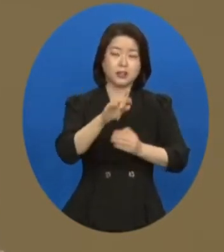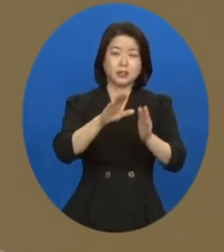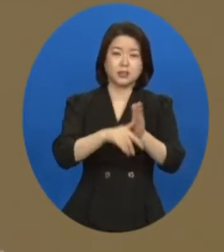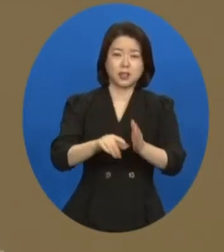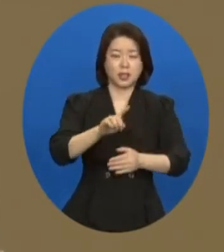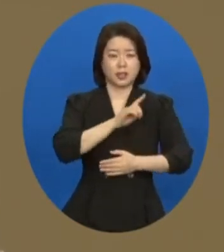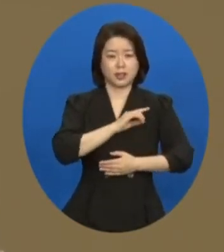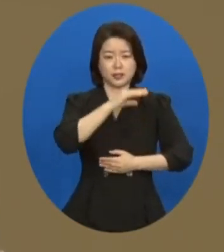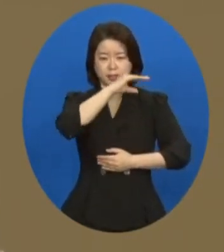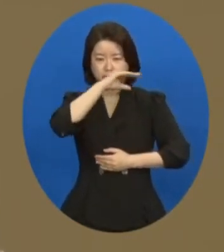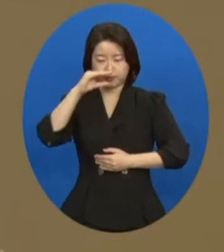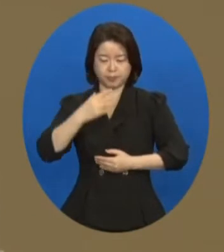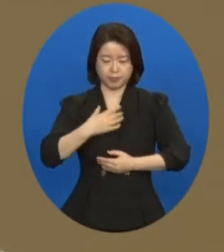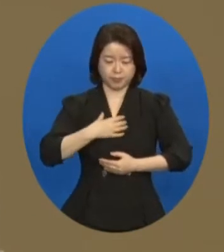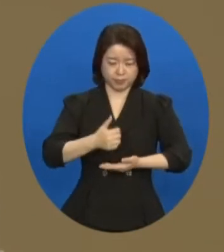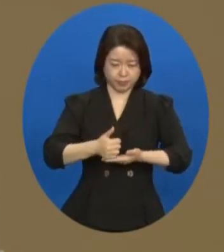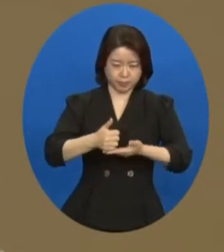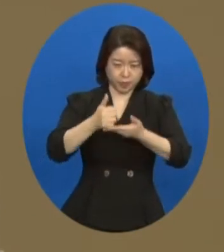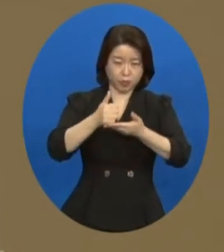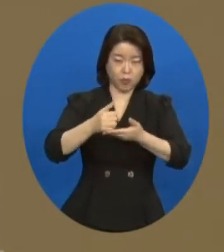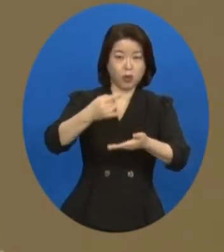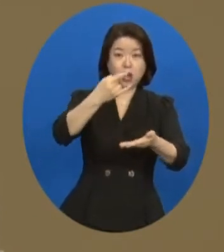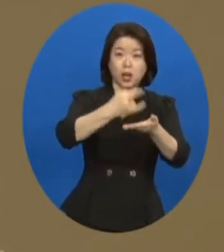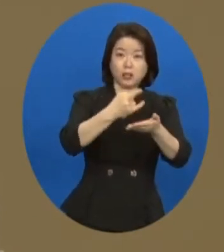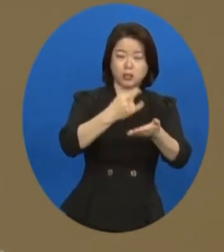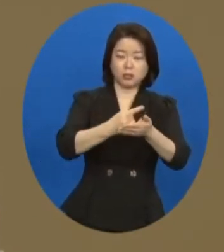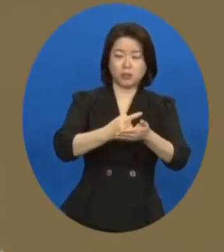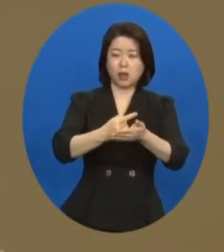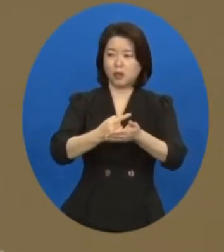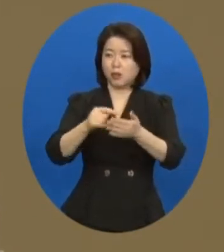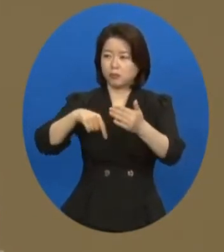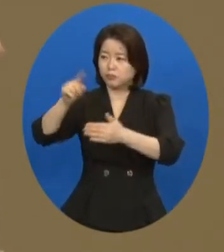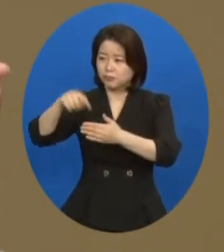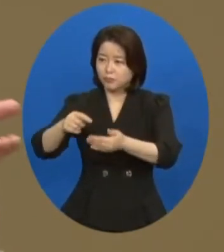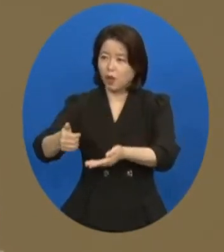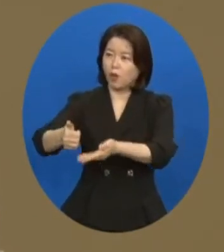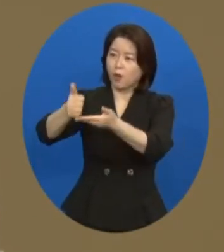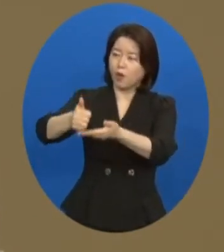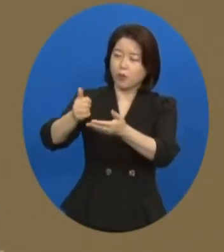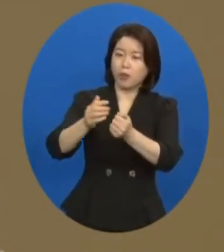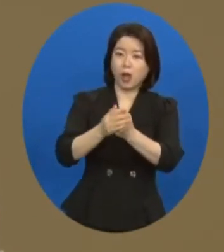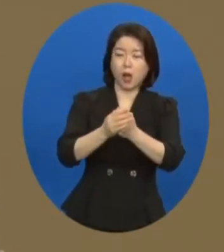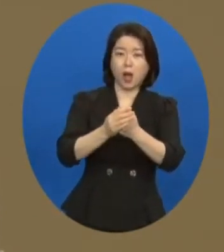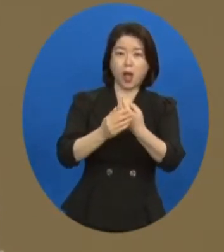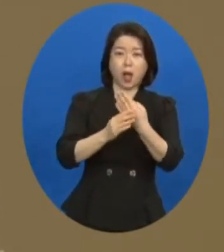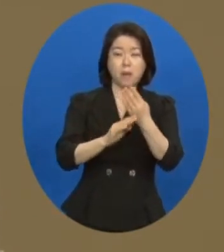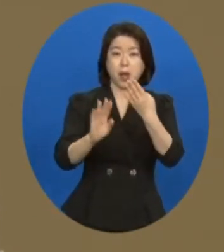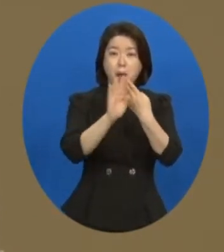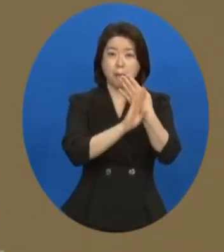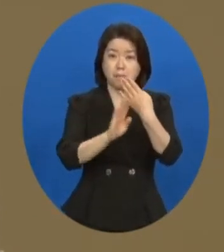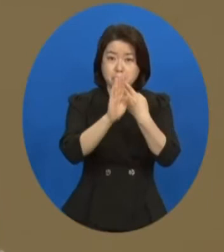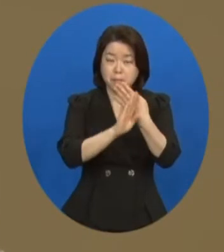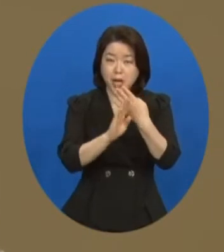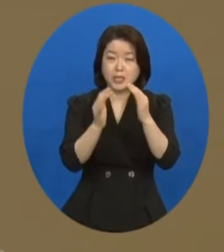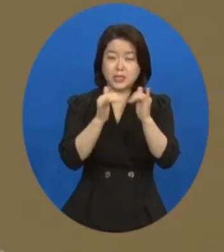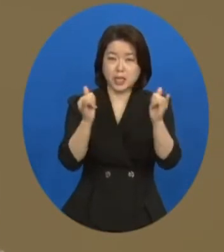경건하고 가장 의롭다고 자타가 공인하는 바리새인들은 예수님께서